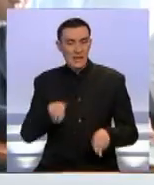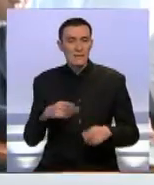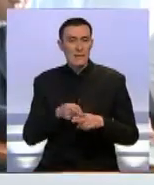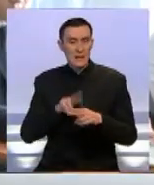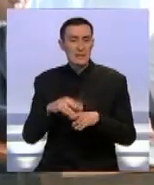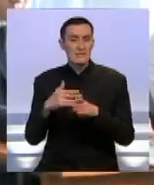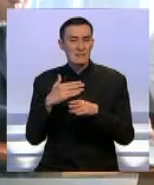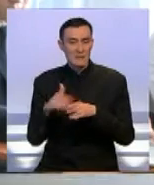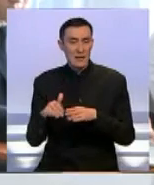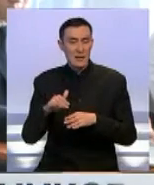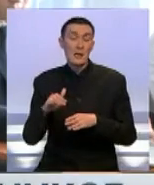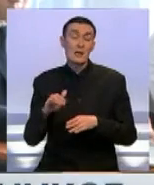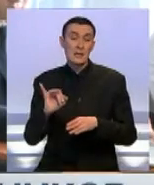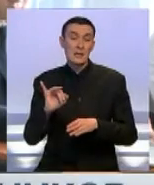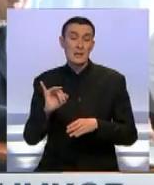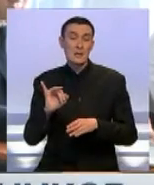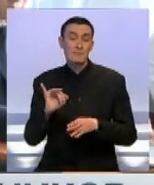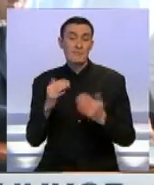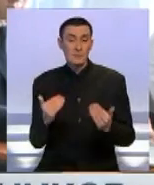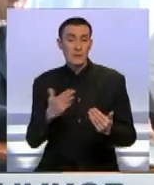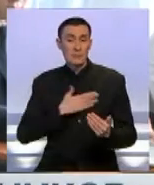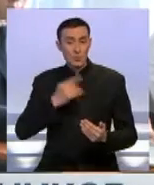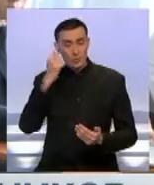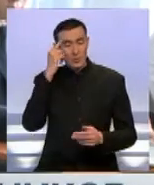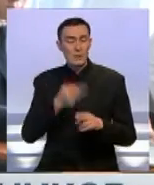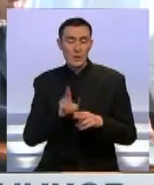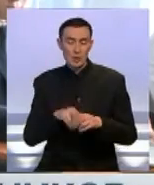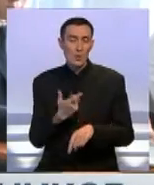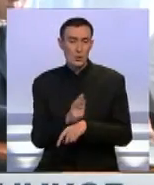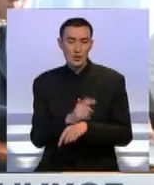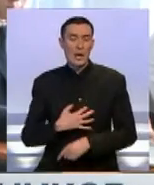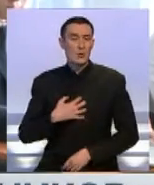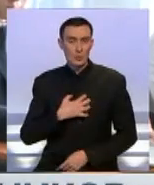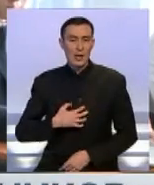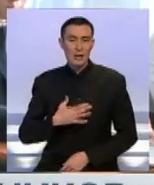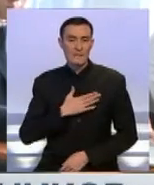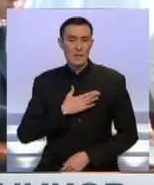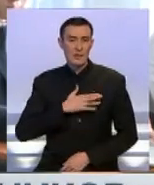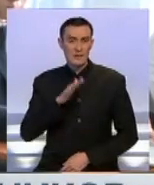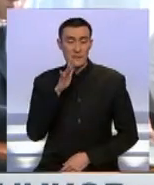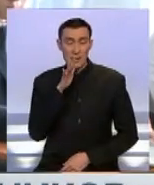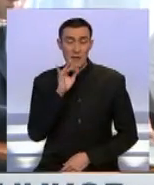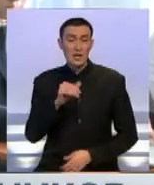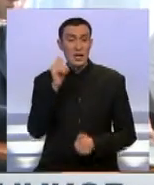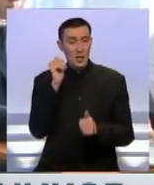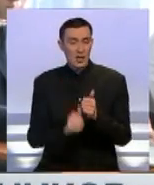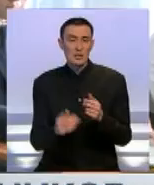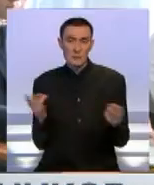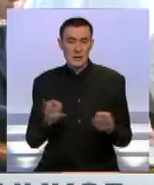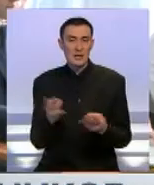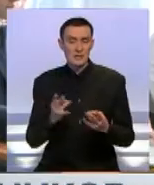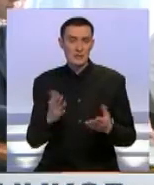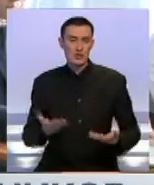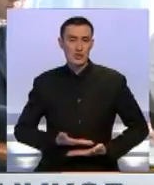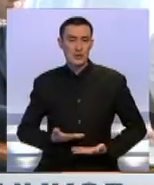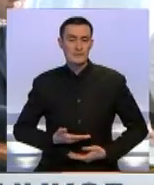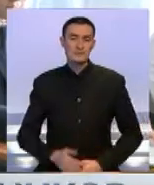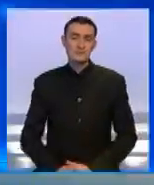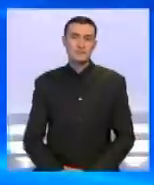сфере. И мы считаем, что это очень актуально в наше время, и каждому это понадобится в жизни.